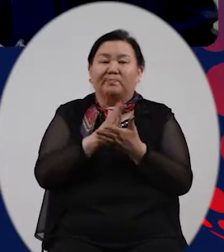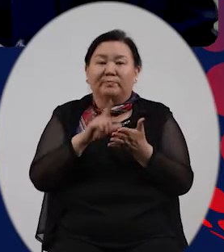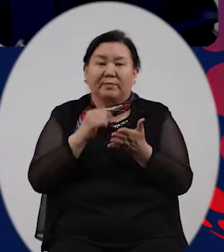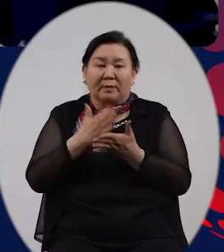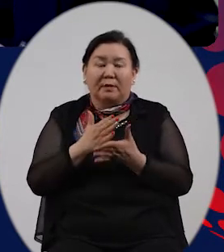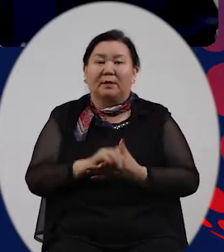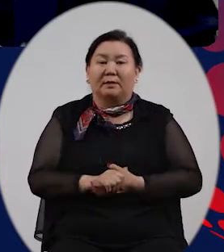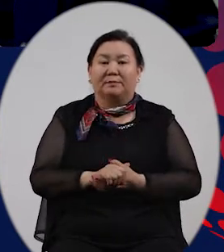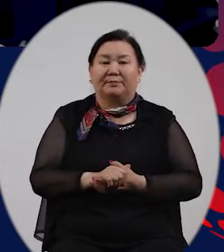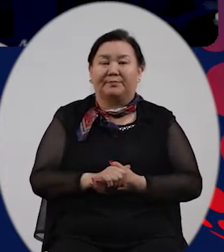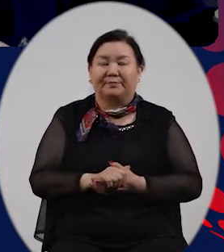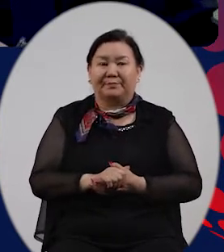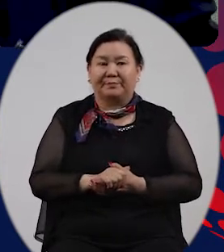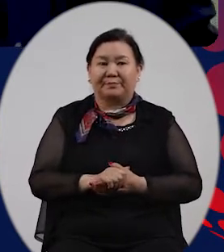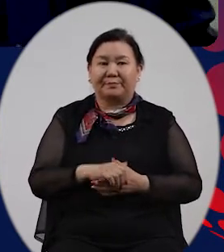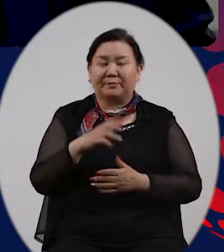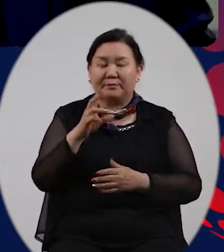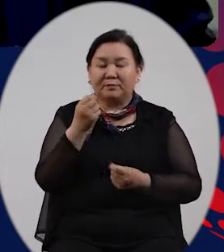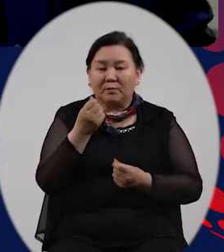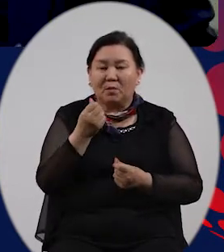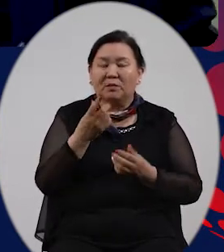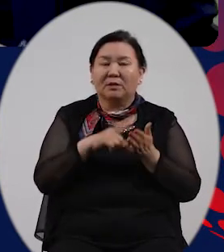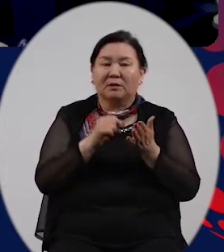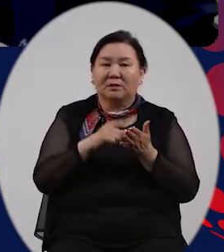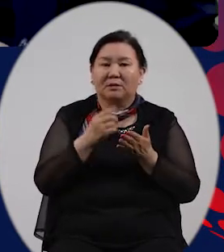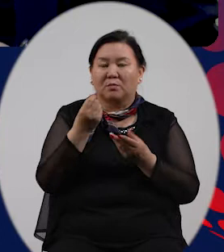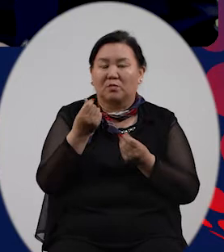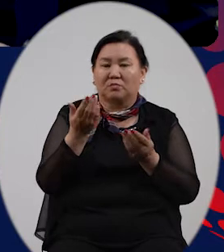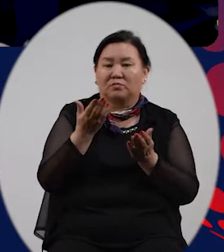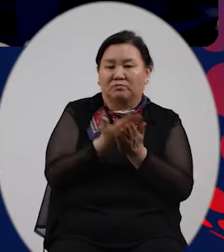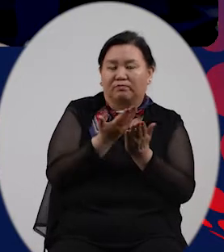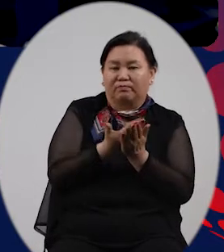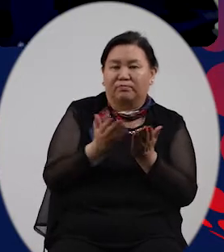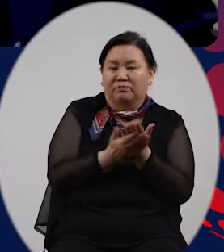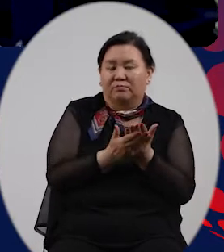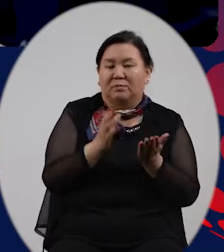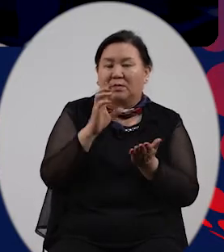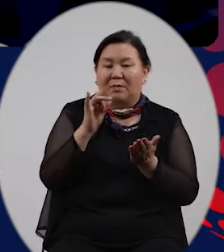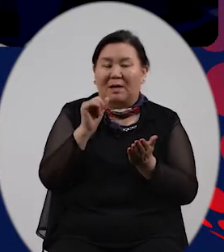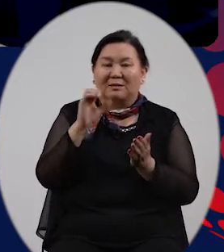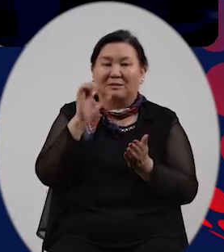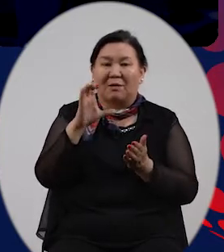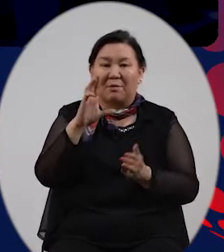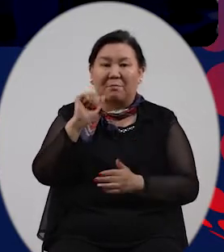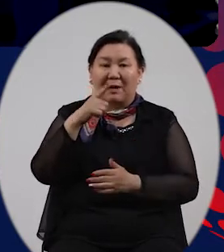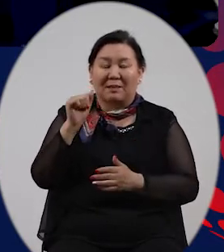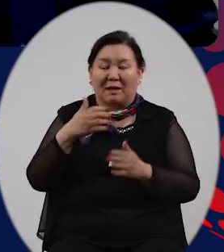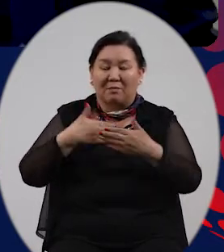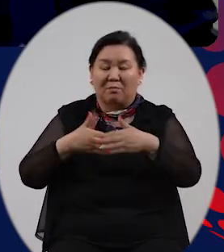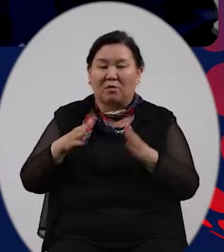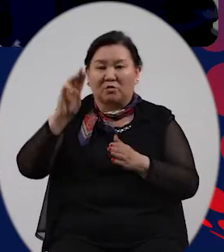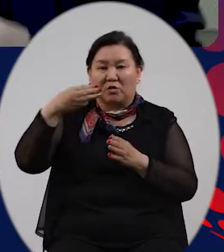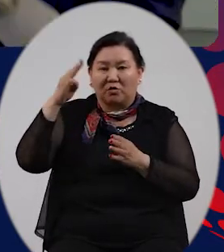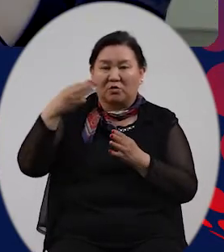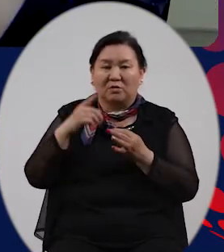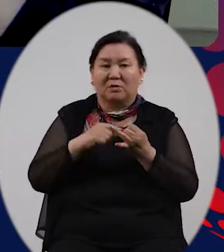хэрэгтэй. Үүнээс гадна үнийн нэхэмжлэл байх шаардлагатай. Барааны сав баглаа бодлын тодорхойлолт байх